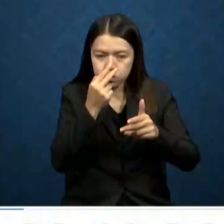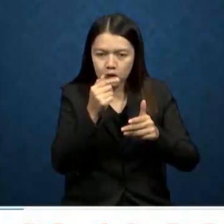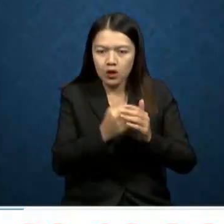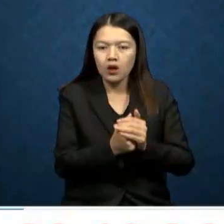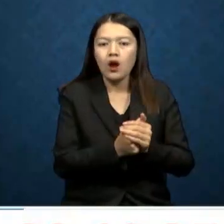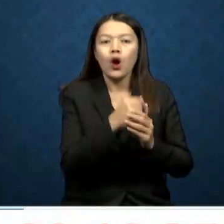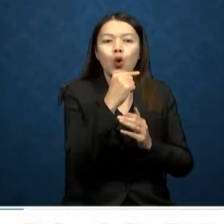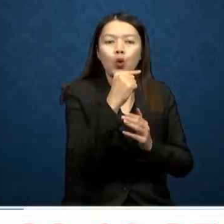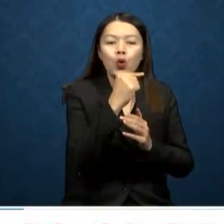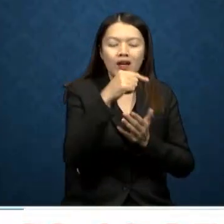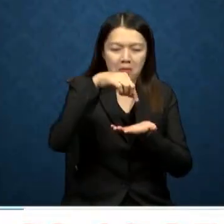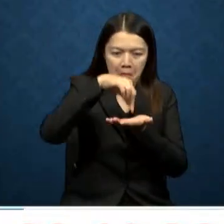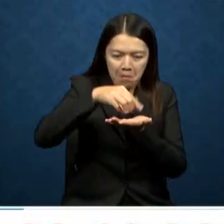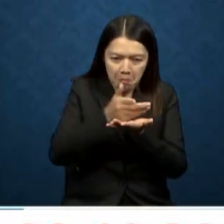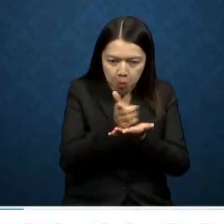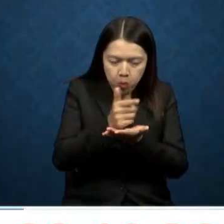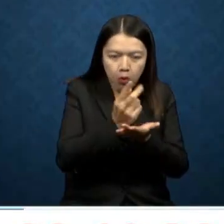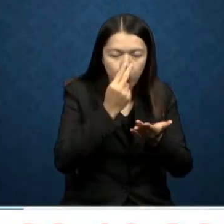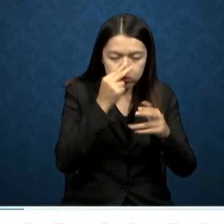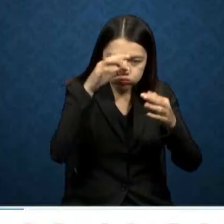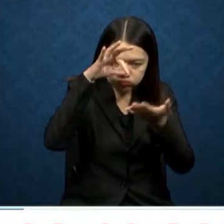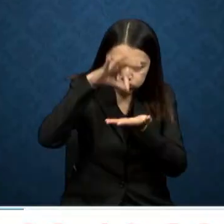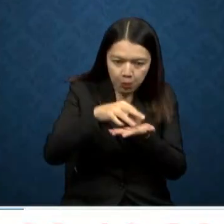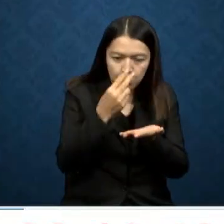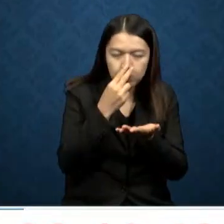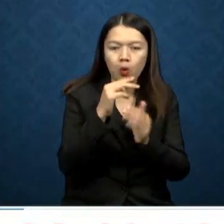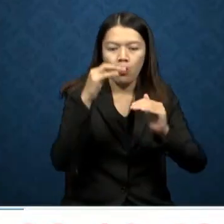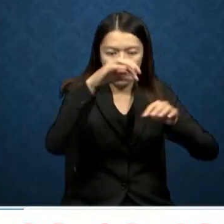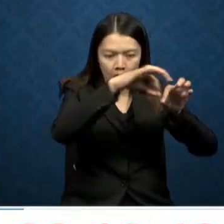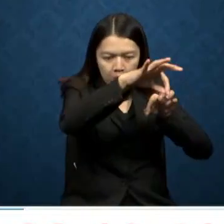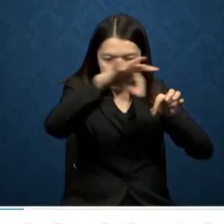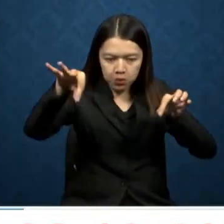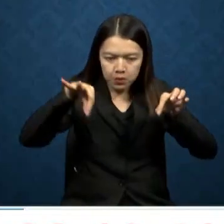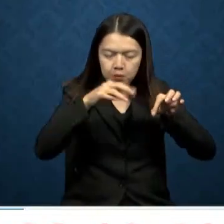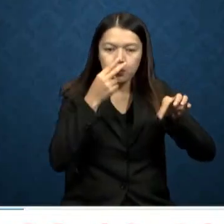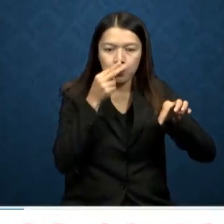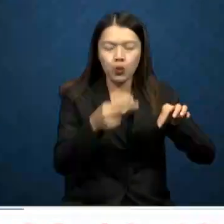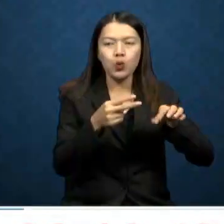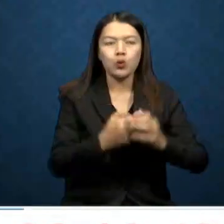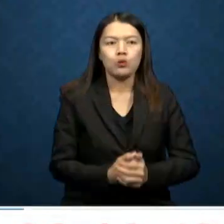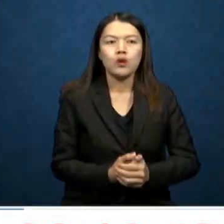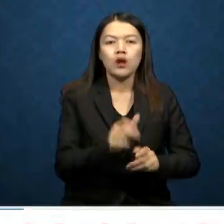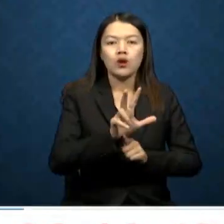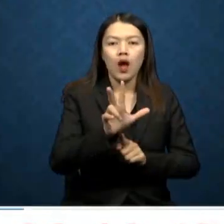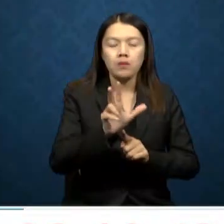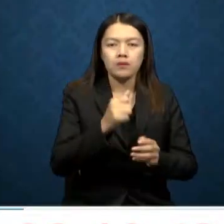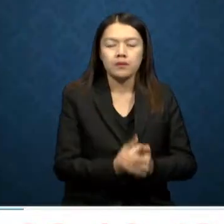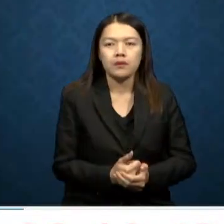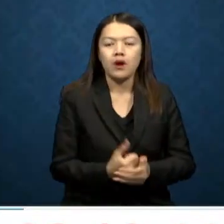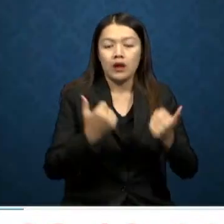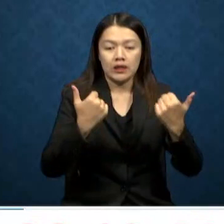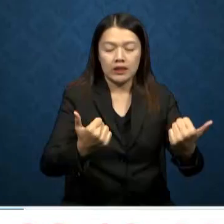Google Mapมาใช้ประกอบในการกำหนดพิกัดดังกล่าวข้อ 3